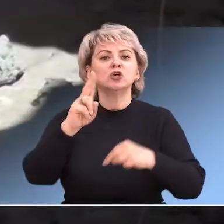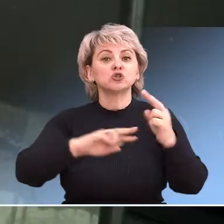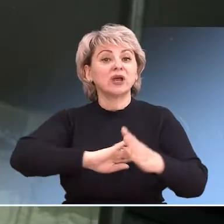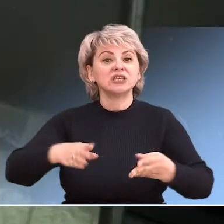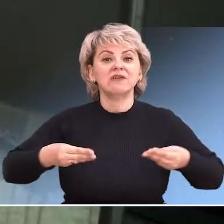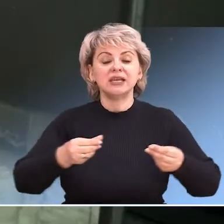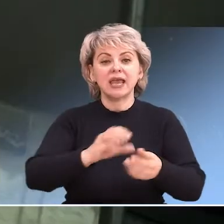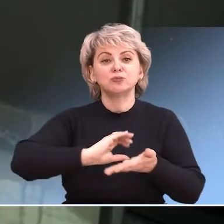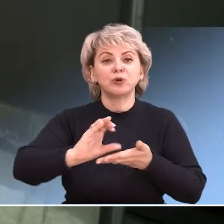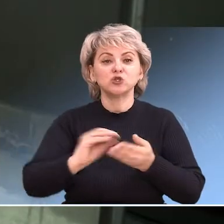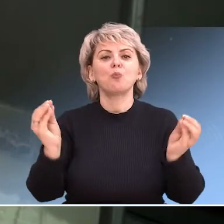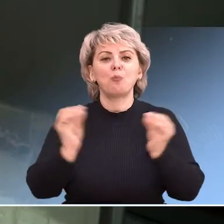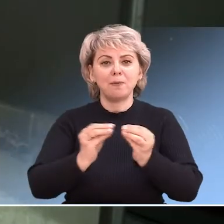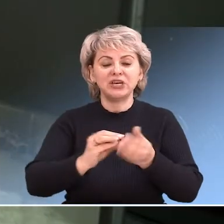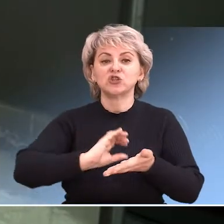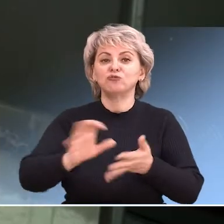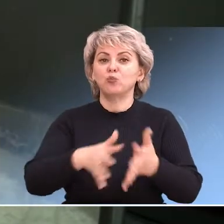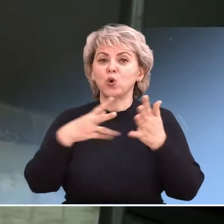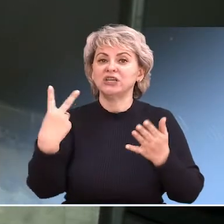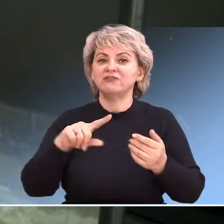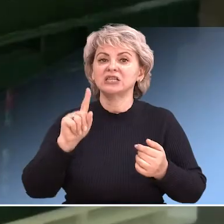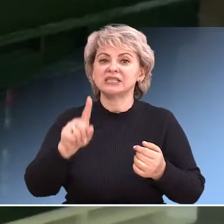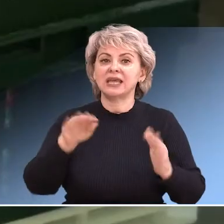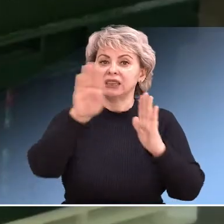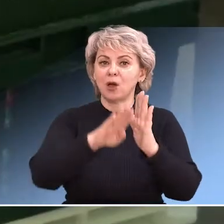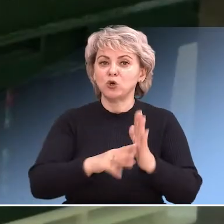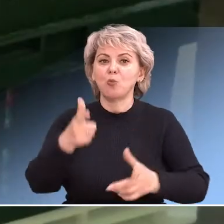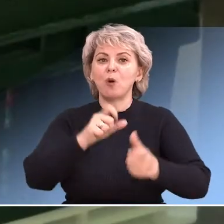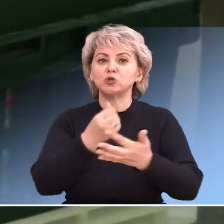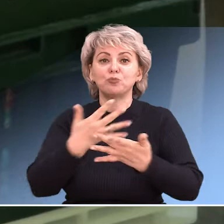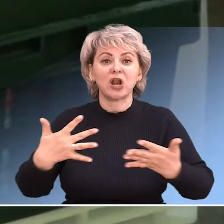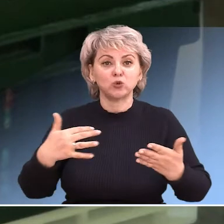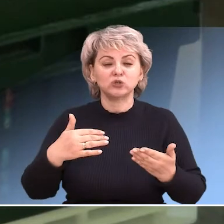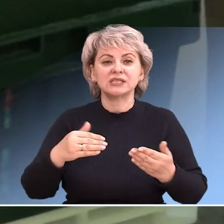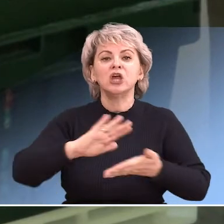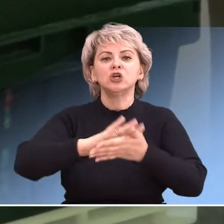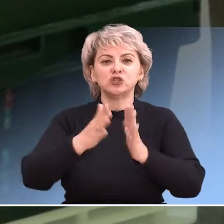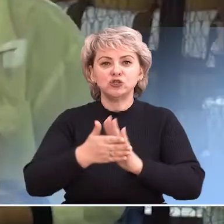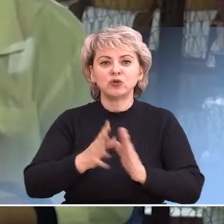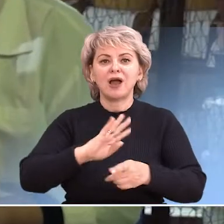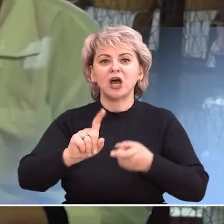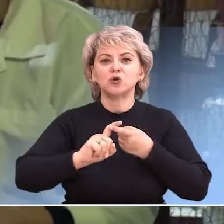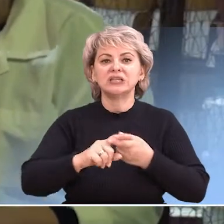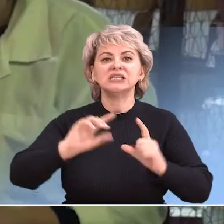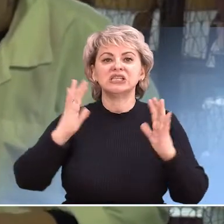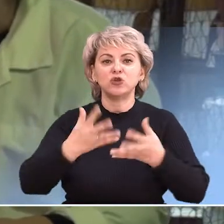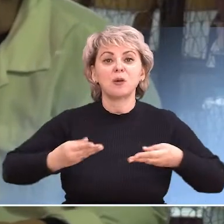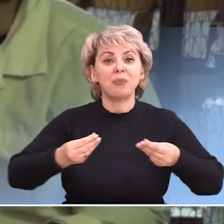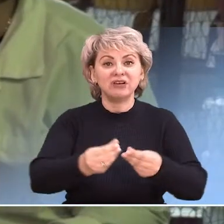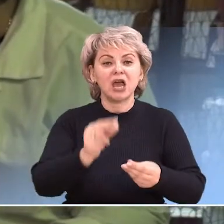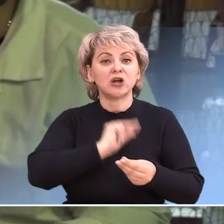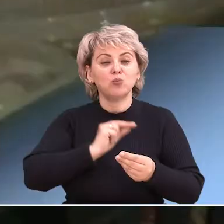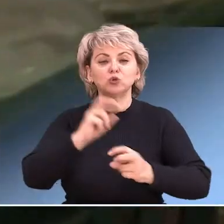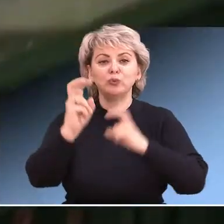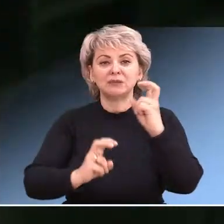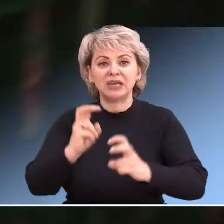двери. Стройка не влияет на производство, по-прежнему выпускает более 21 наименования молочной продукции. Ситуация с коронавирусом